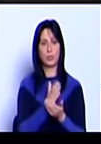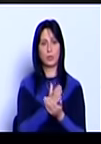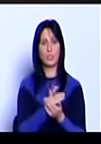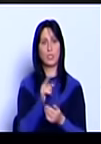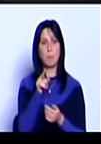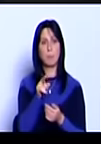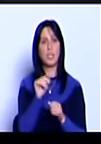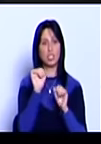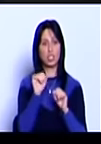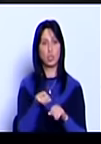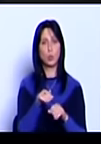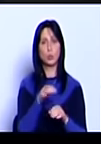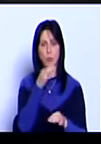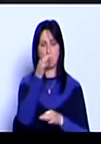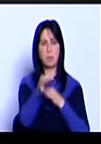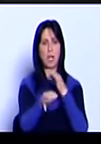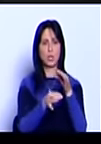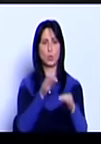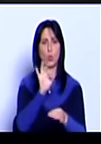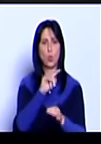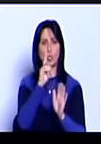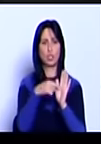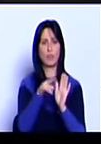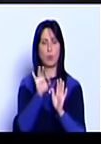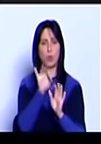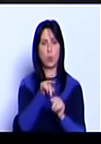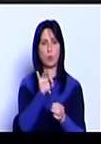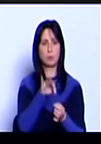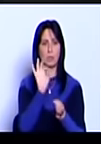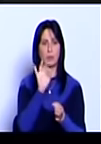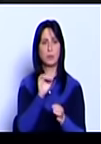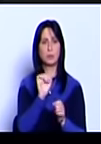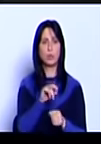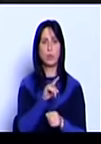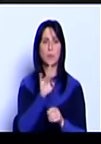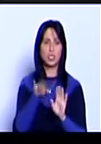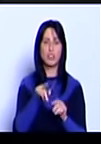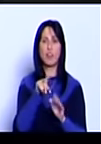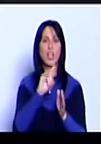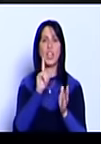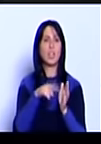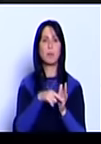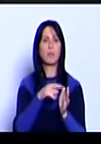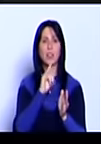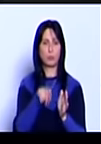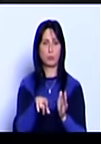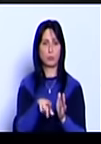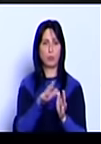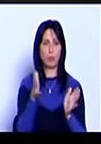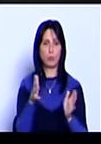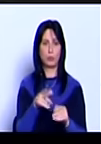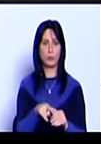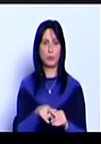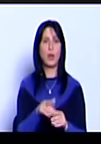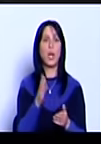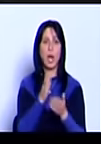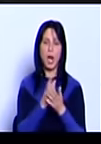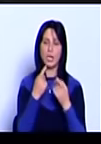და მას შეუძლია გაგცეთ პასუხები ამ შეკითხებზე ისეთი, რომ მე მგონია, რომ იმის მერე შეკითხები აღარ დარჩება. ასევე არიან